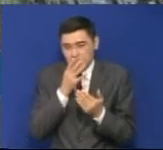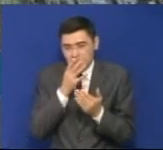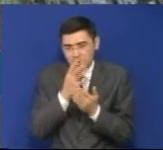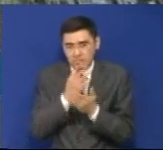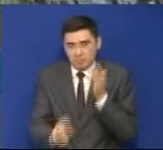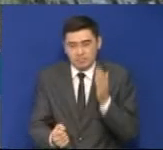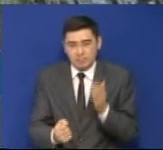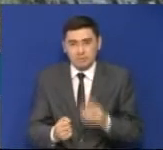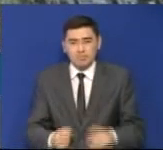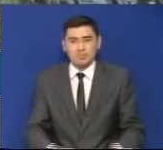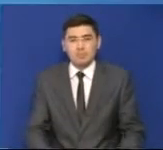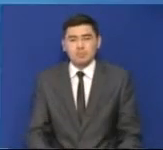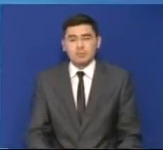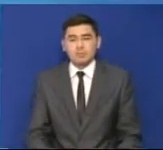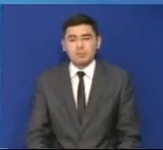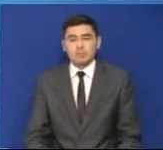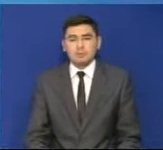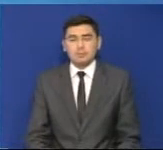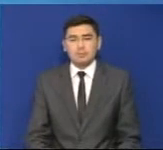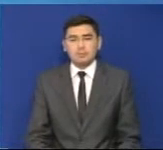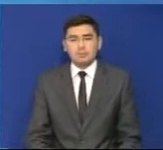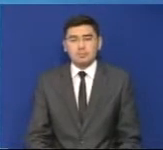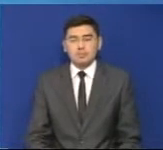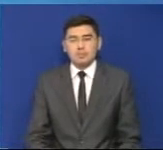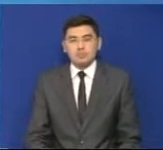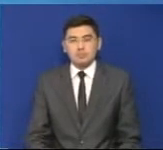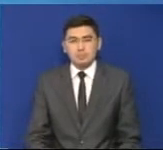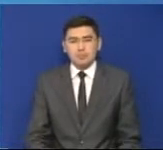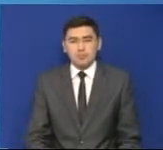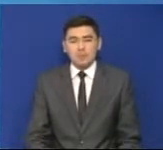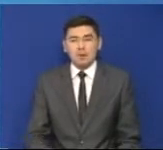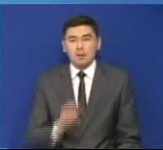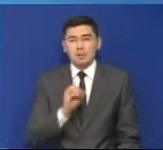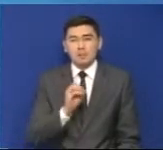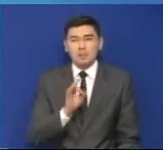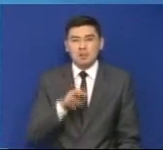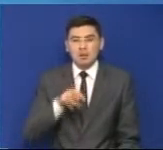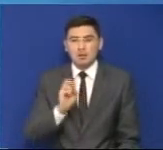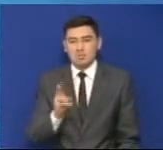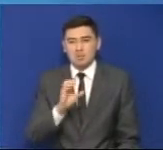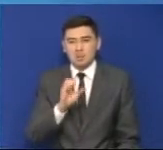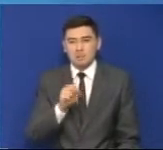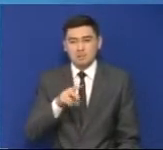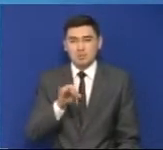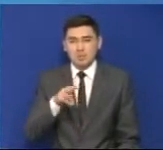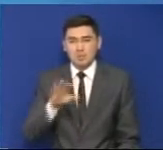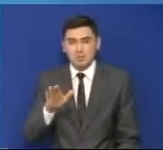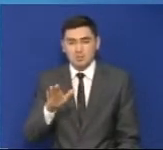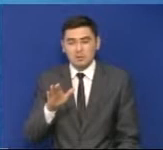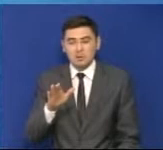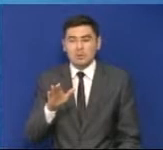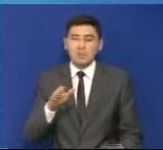өзі жетпей қалатын сияқты. Өзгеде жаңалықтар, қала әкімі Ермак Сәлімов Семейге қарасты Абралы